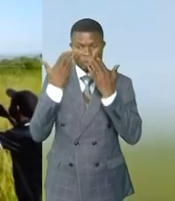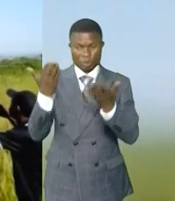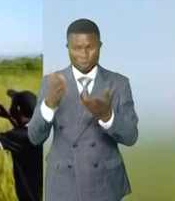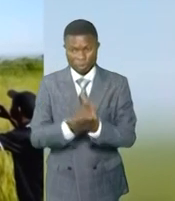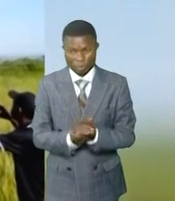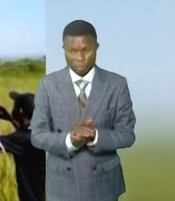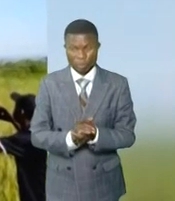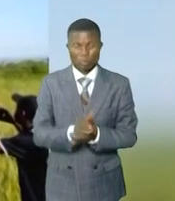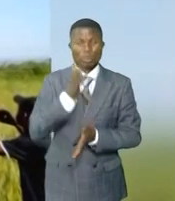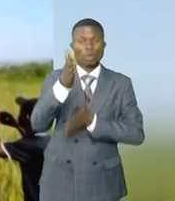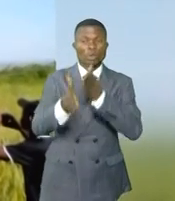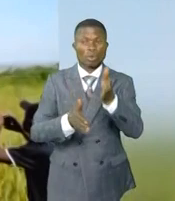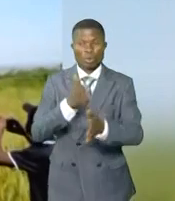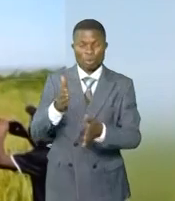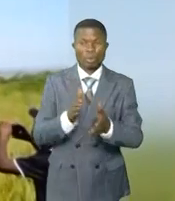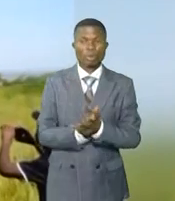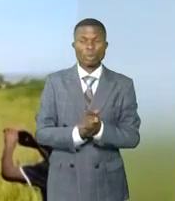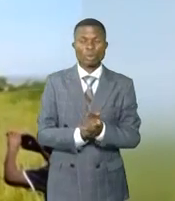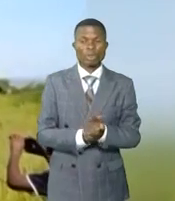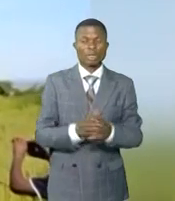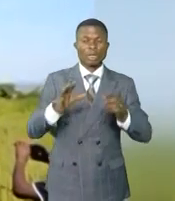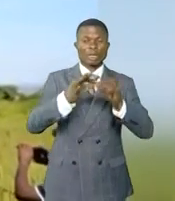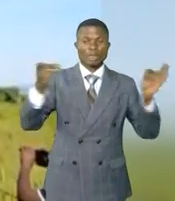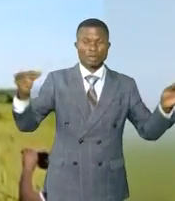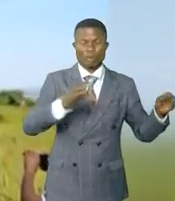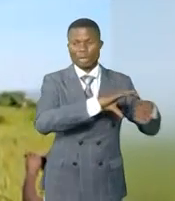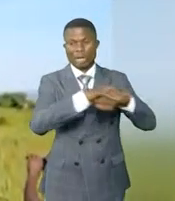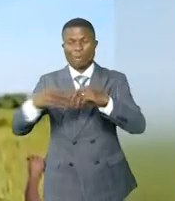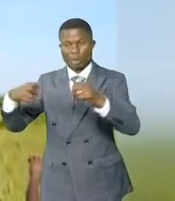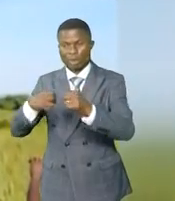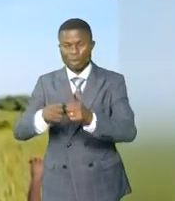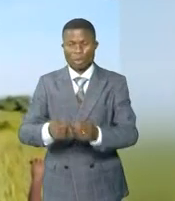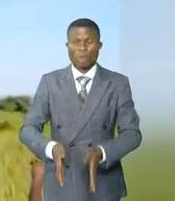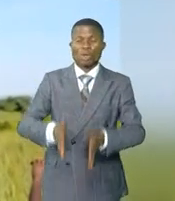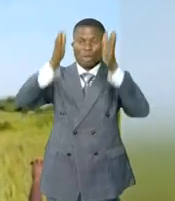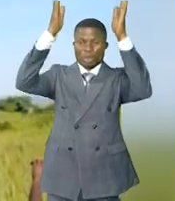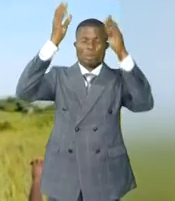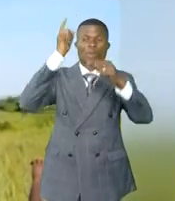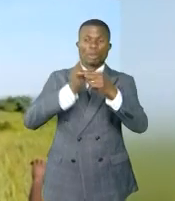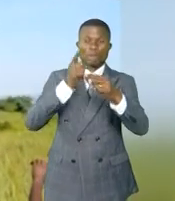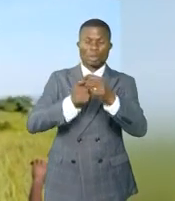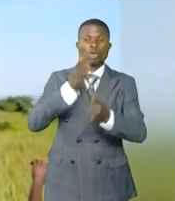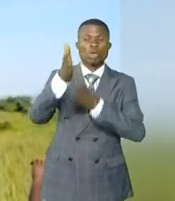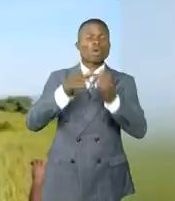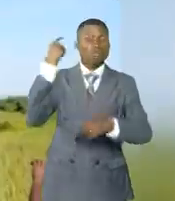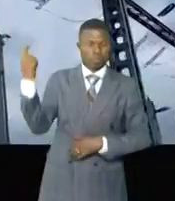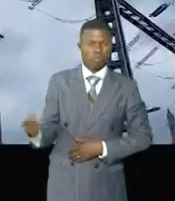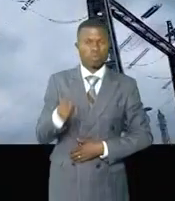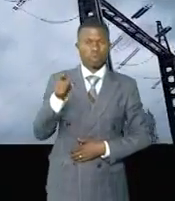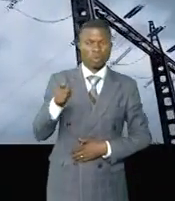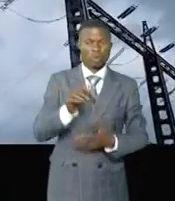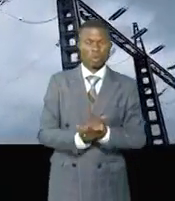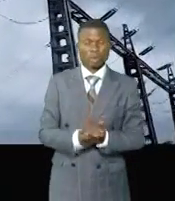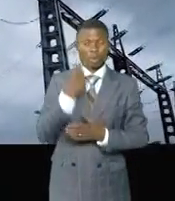Le vol de conducteurs en cuivre et des cornières de pylônes devient de plus en plus récurrent,